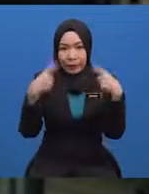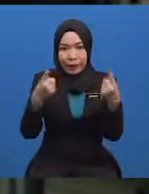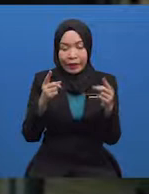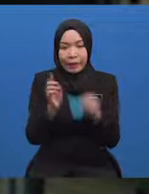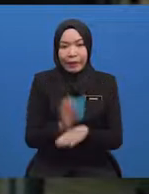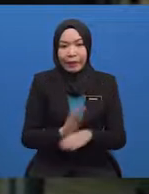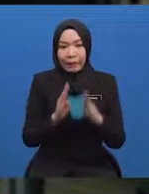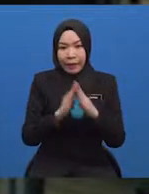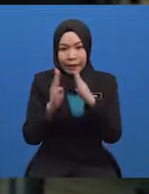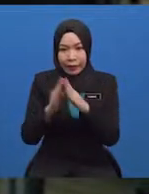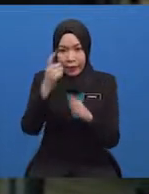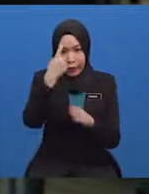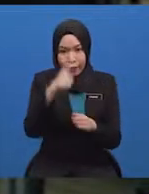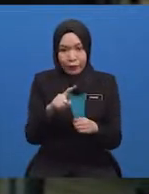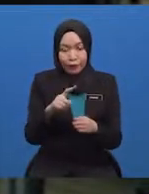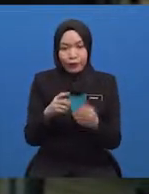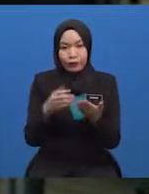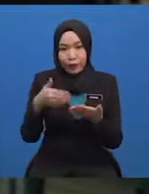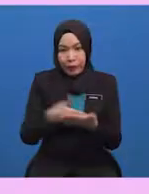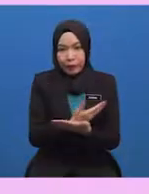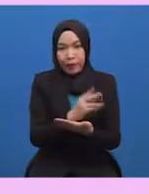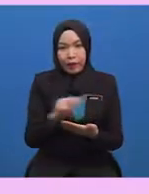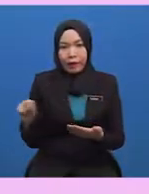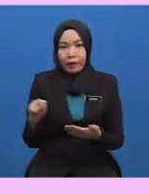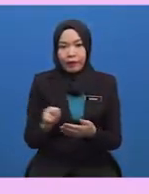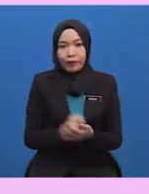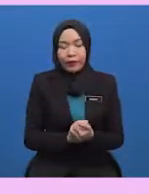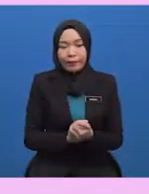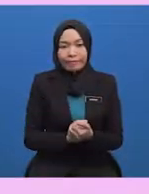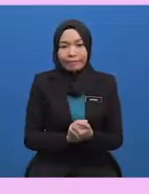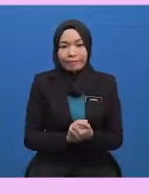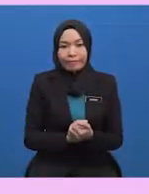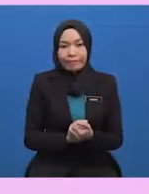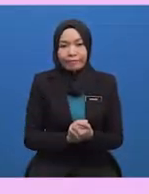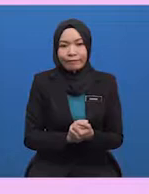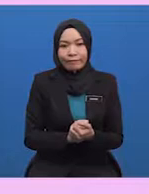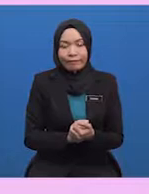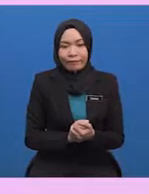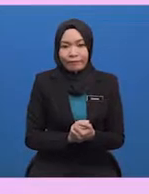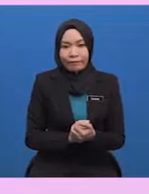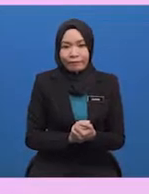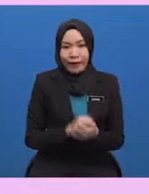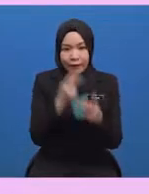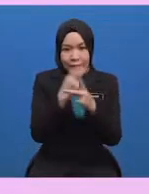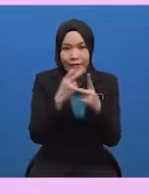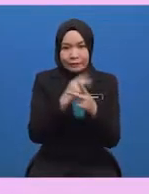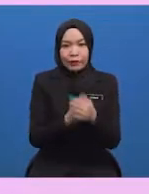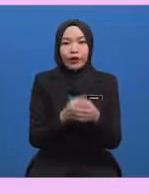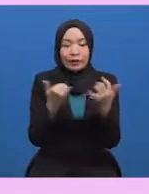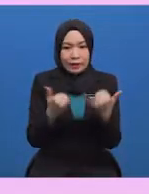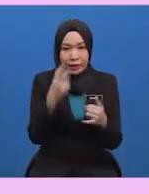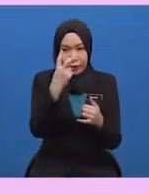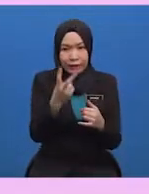semua, sekarang kita lihat pula kesan positif hasil saling kebergantungan